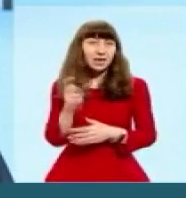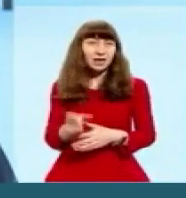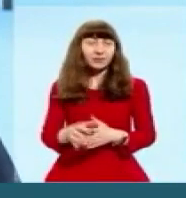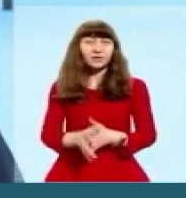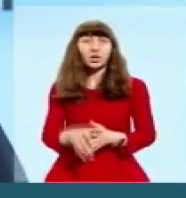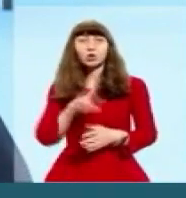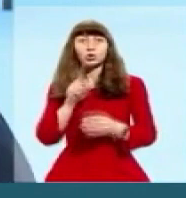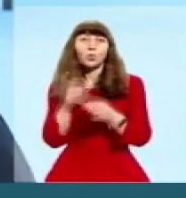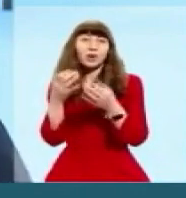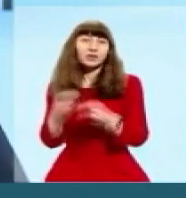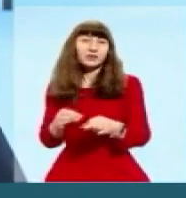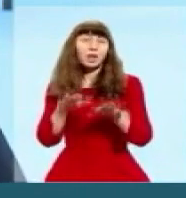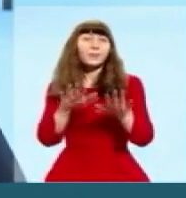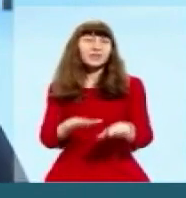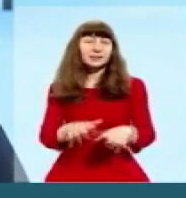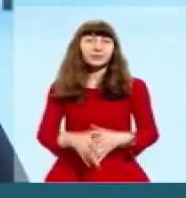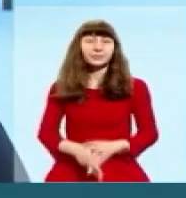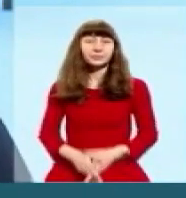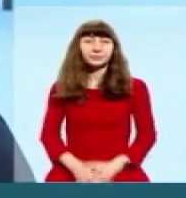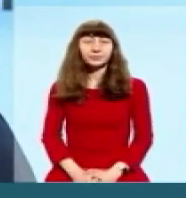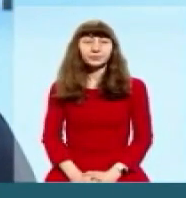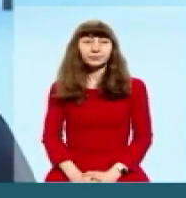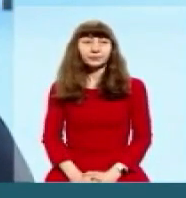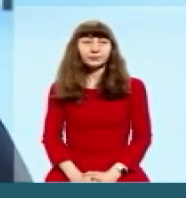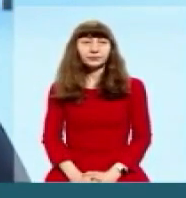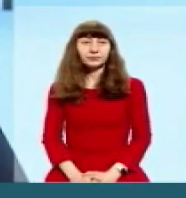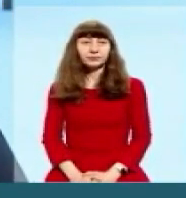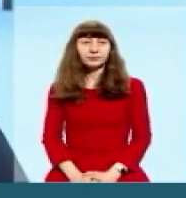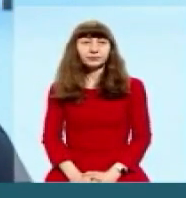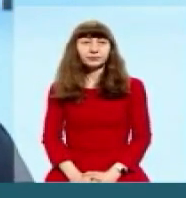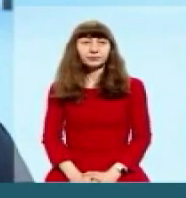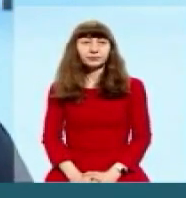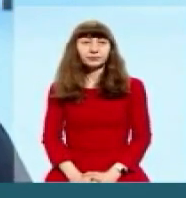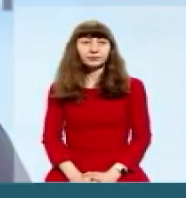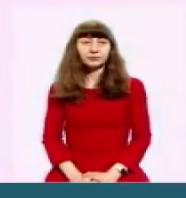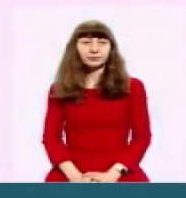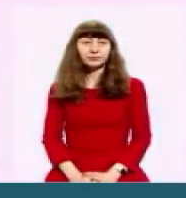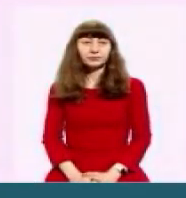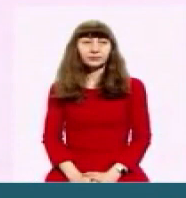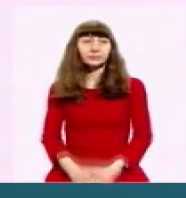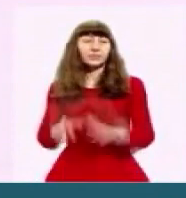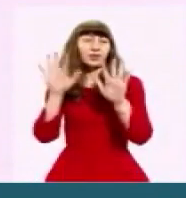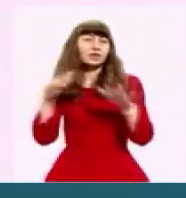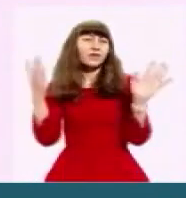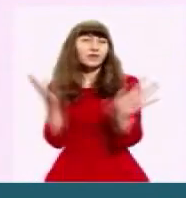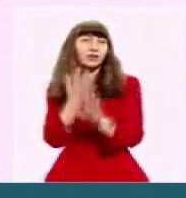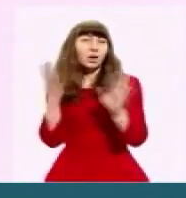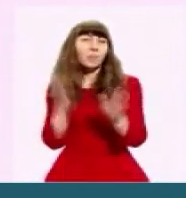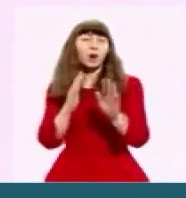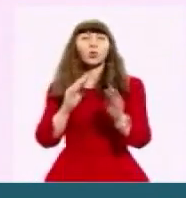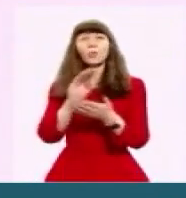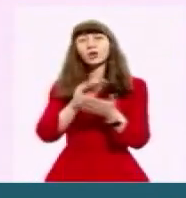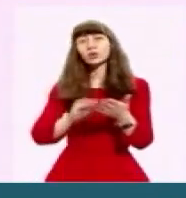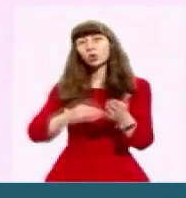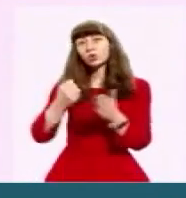транспорта, чтобы освободить парковочные места, ну, либо где он затрудняет производить очистку. Снежная и ветреная погода